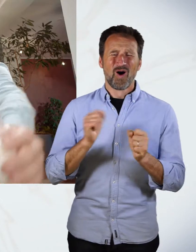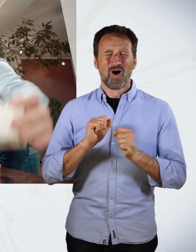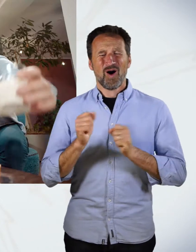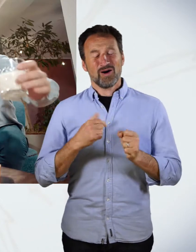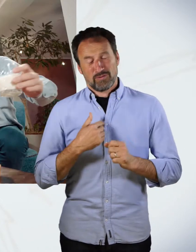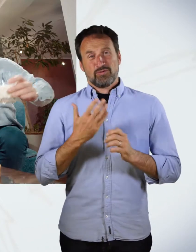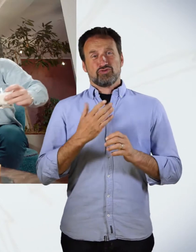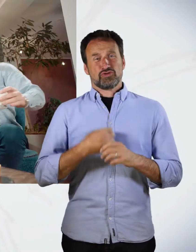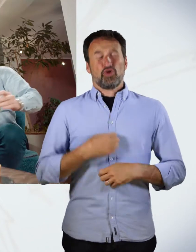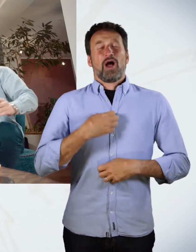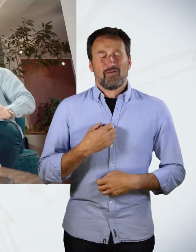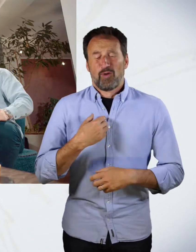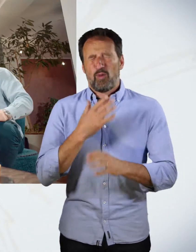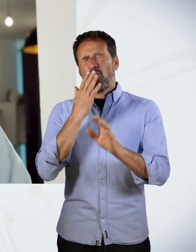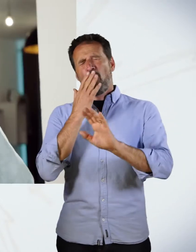Gott. Ich Schluck auf.